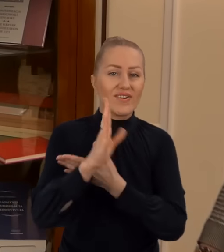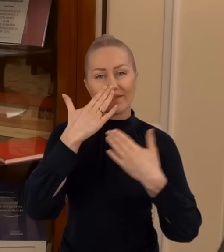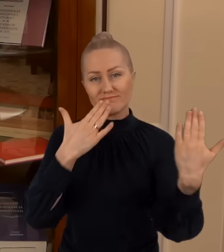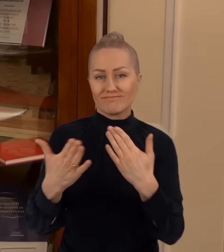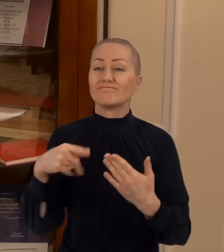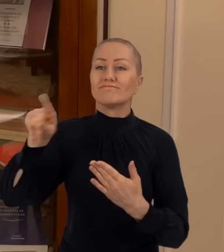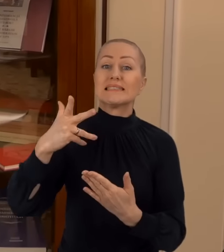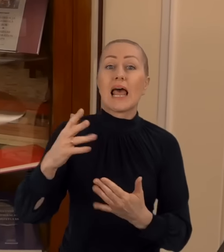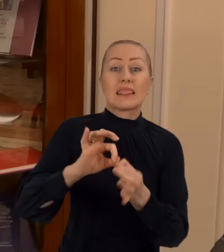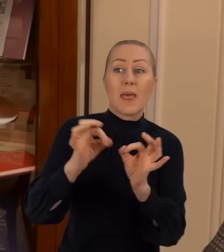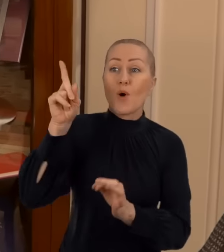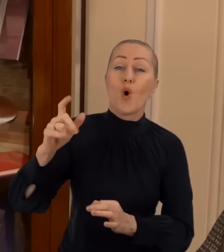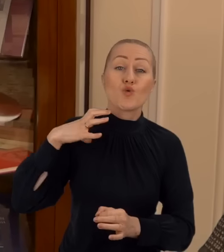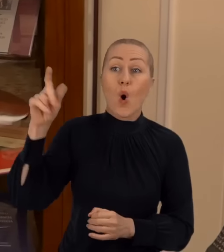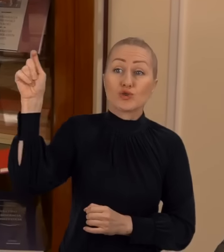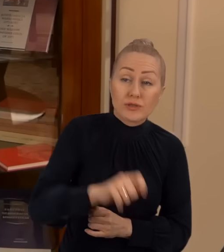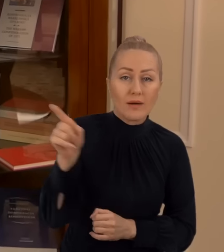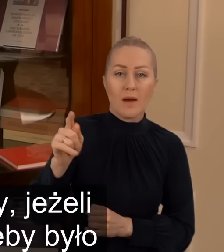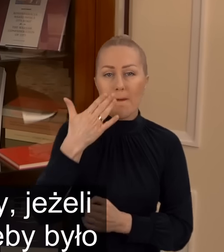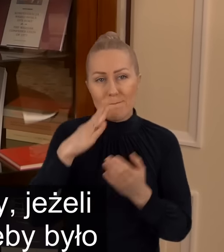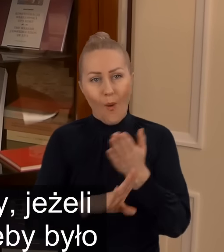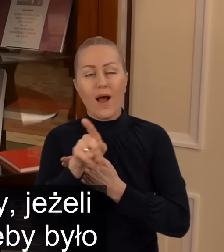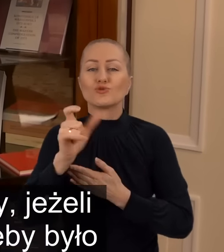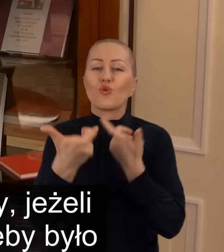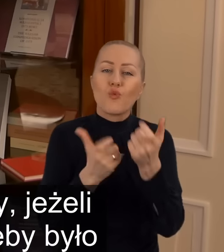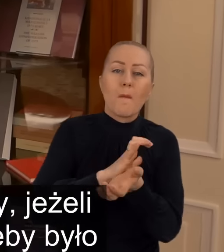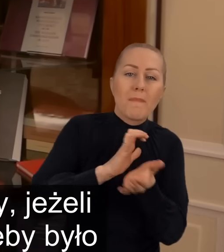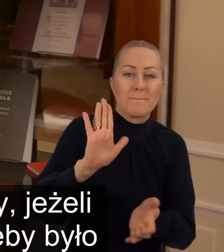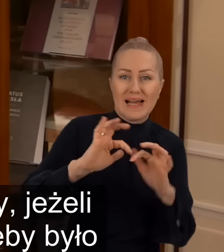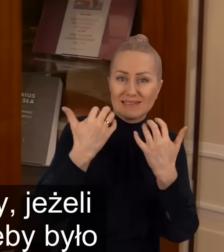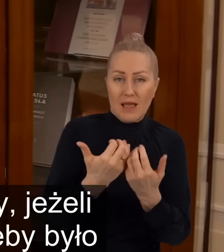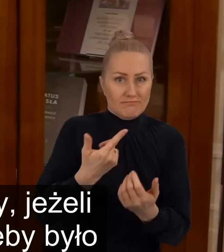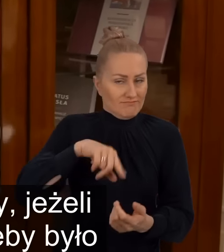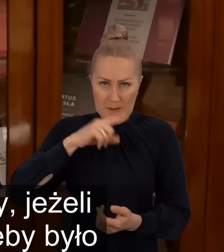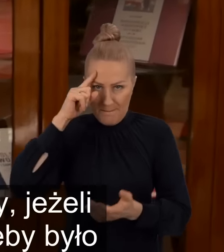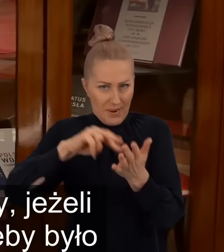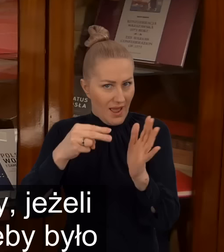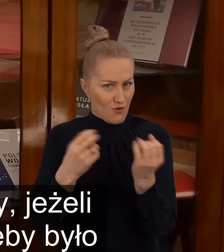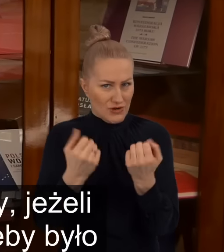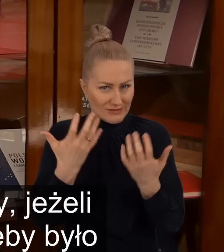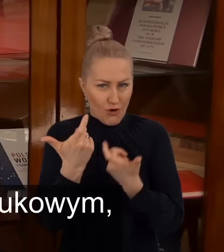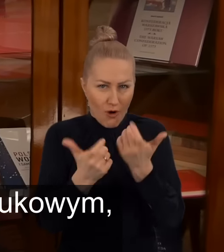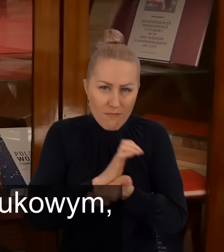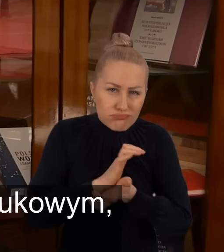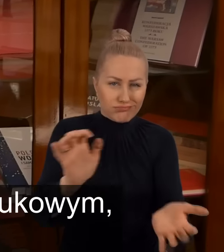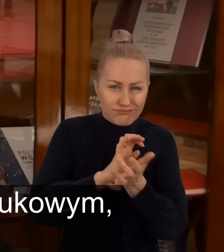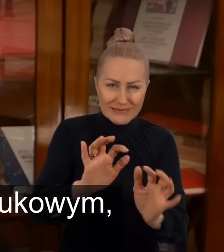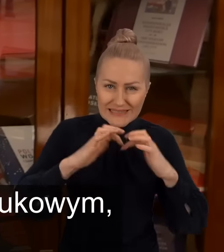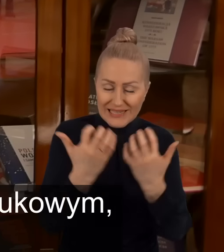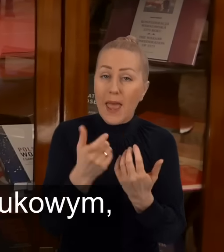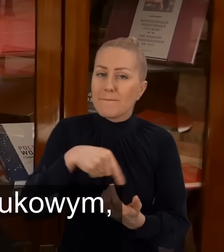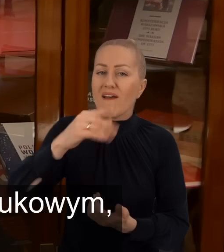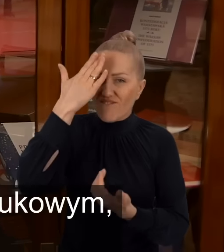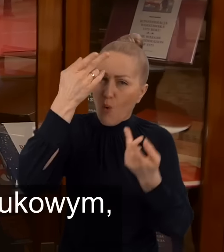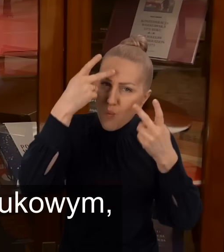mogą pochwalić też gościom marszałka tym, co wydają. A mamy bardzo mocarstwowe plany, jeżeli chodzi o wydawnictwo sejmowe, żeby było nie tylko uznanym